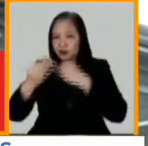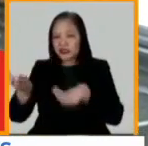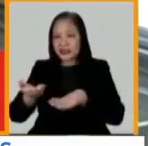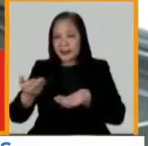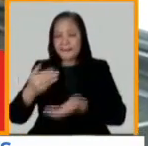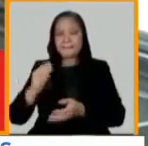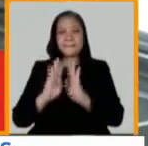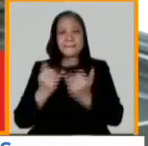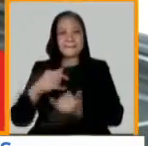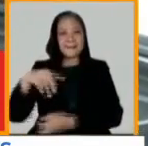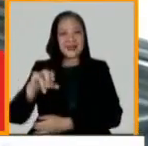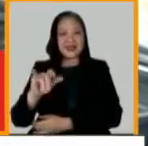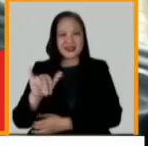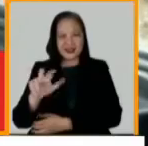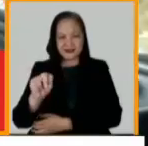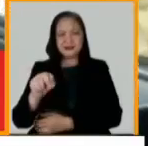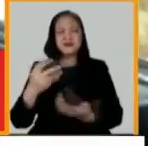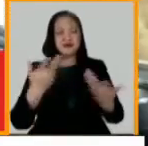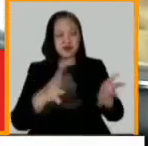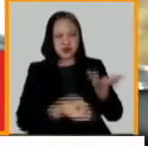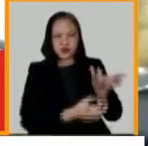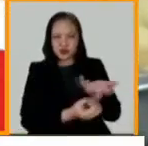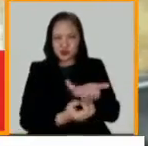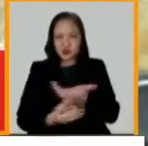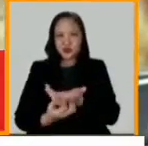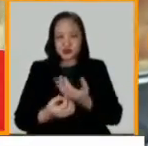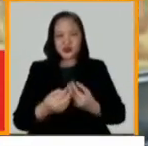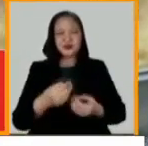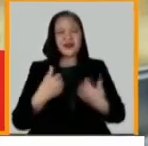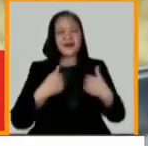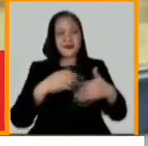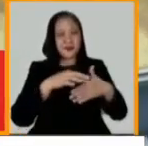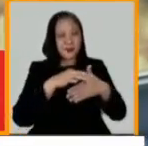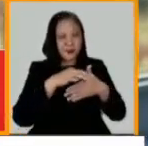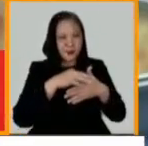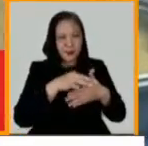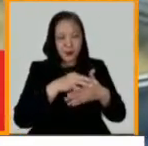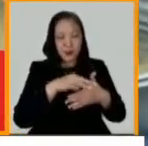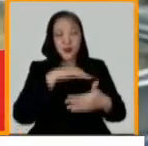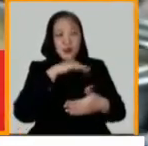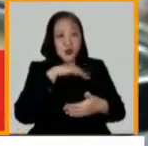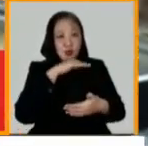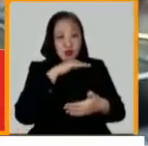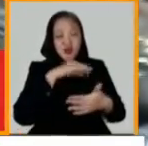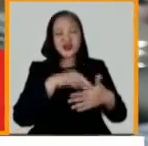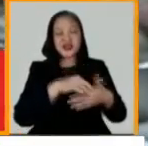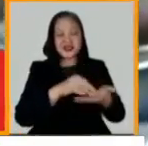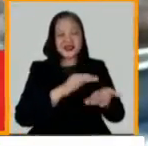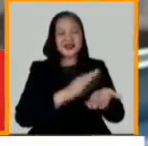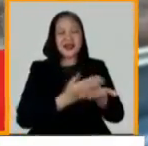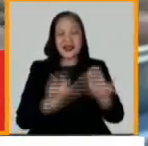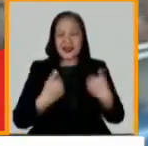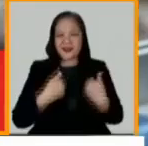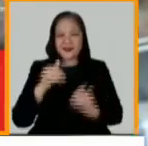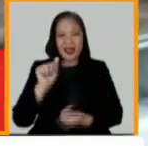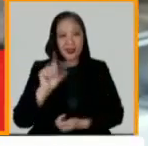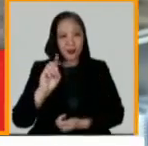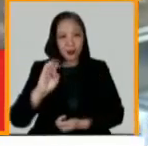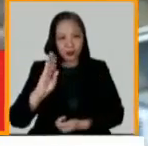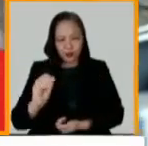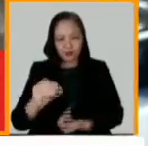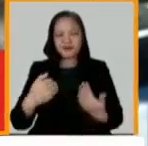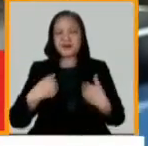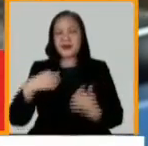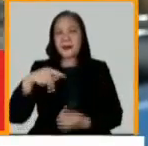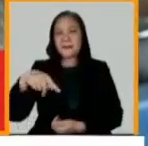lutong ulam dito. Nakikita ko, merong pork steak, merong adobo, merong pansit at merong pampinakbet. Ayon dun sa may-ari dito, eto daw mga ulam na